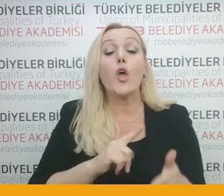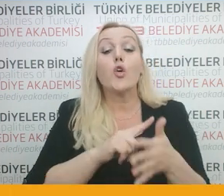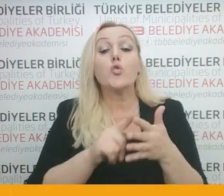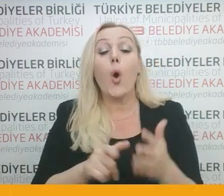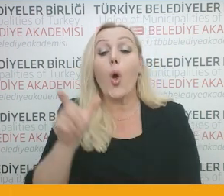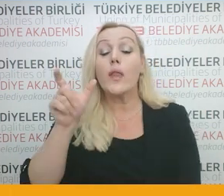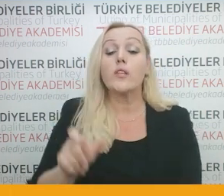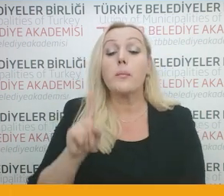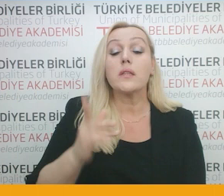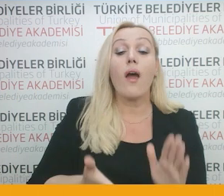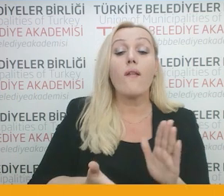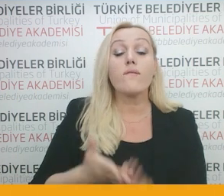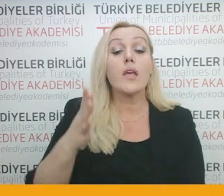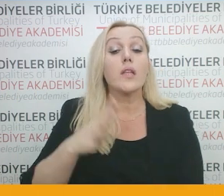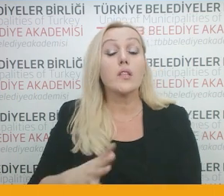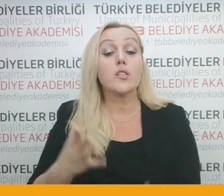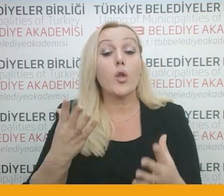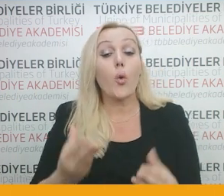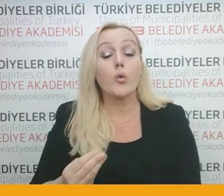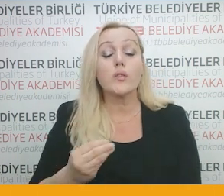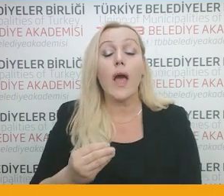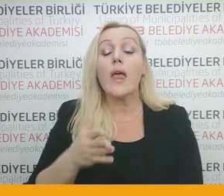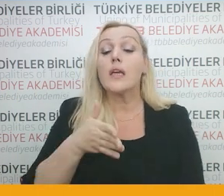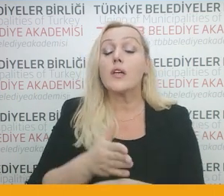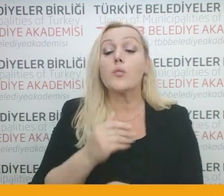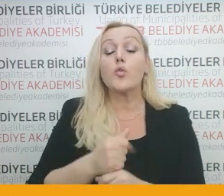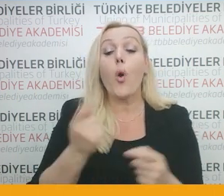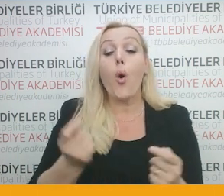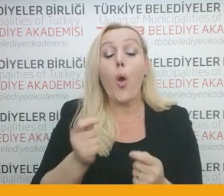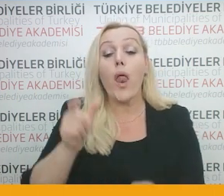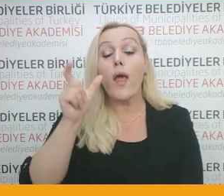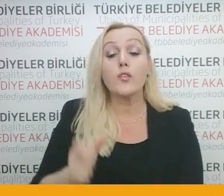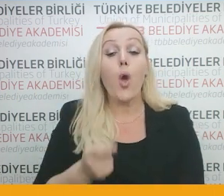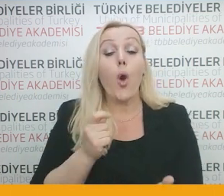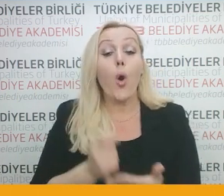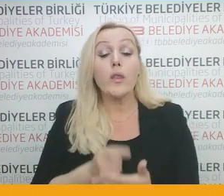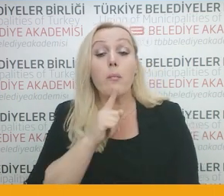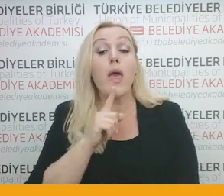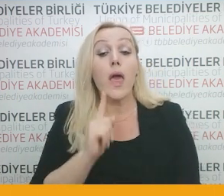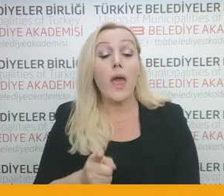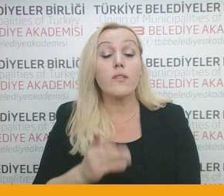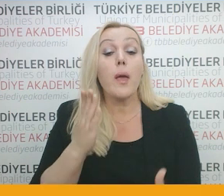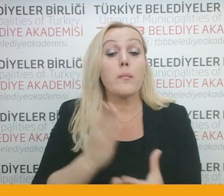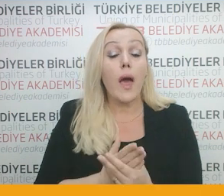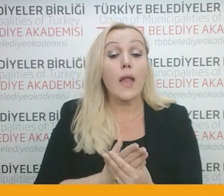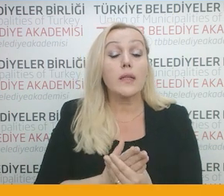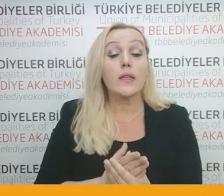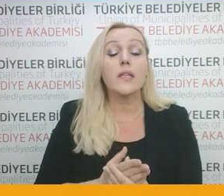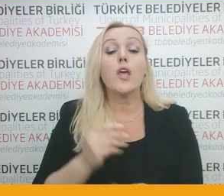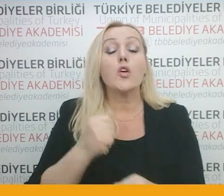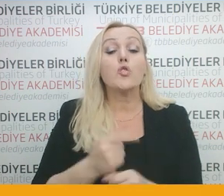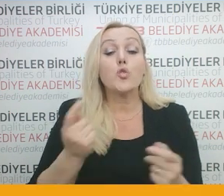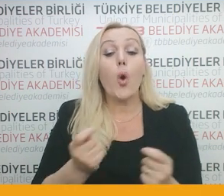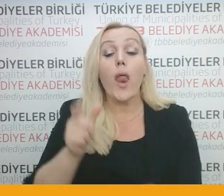veya daha fazla sayıda gerçekleştirme görevlisini ödeme emri belgesini düzenlemekle görevlendirir diyor. Ödeme emri belgesini düzenlemekle